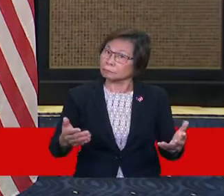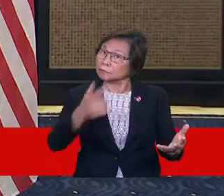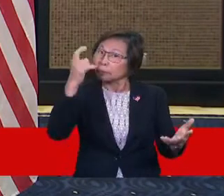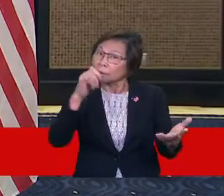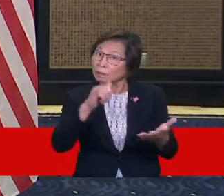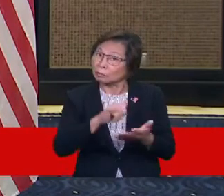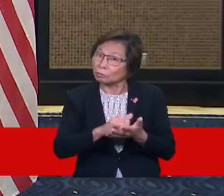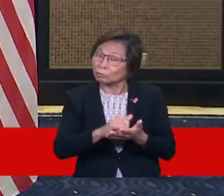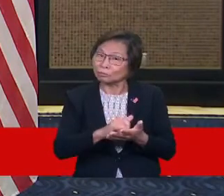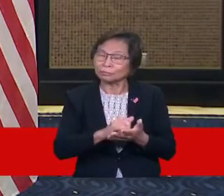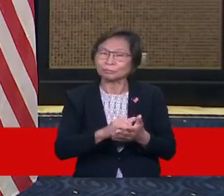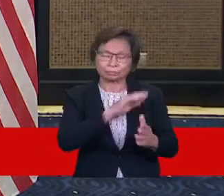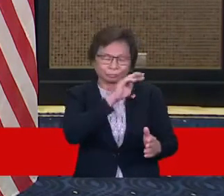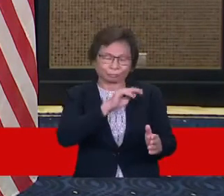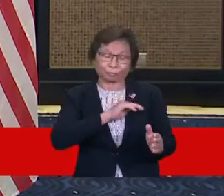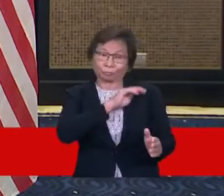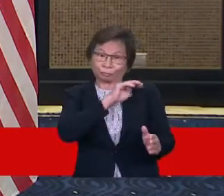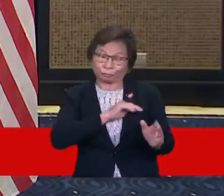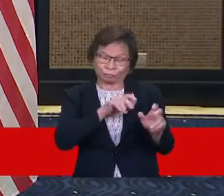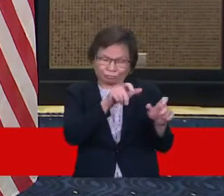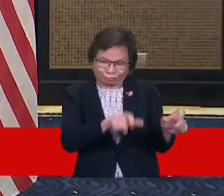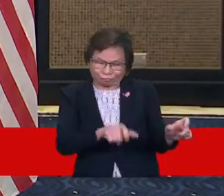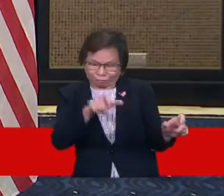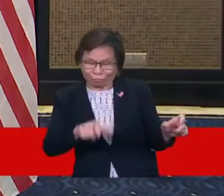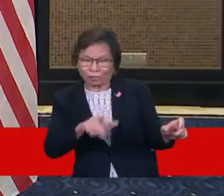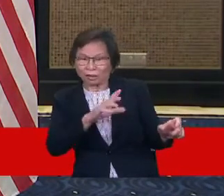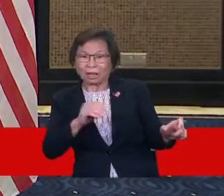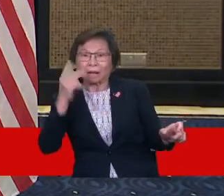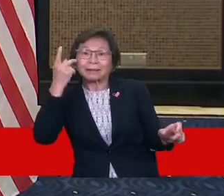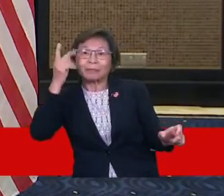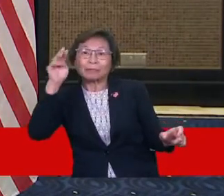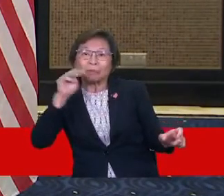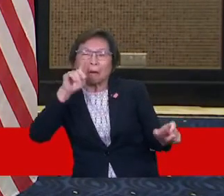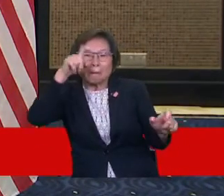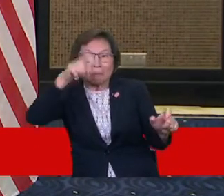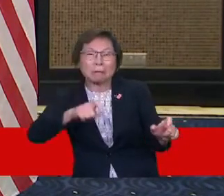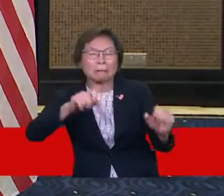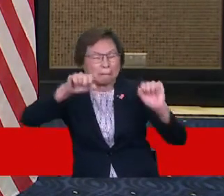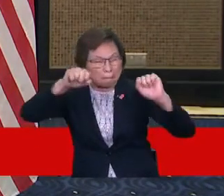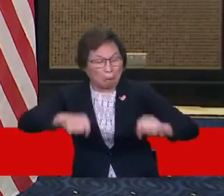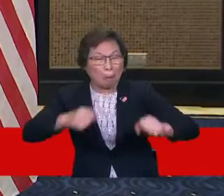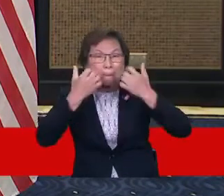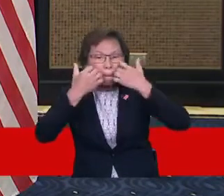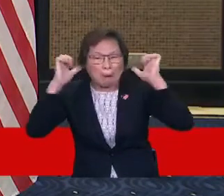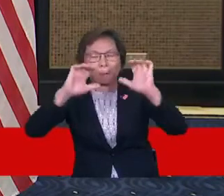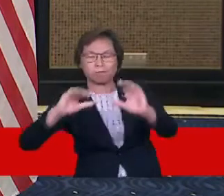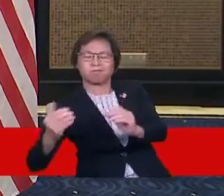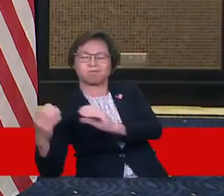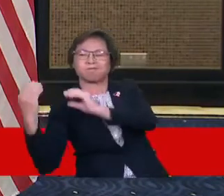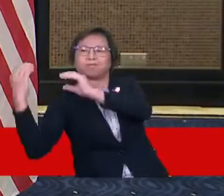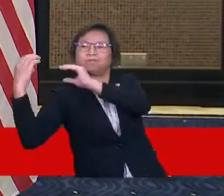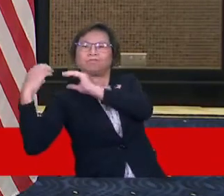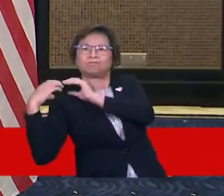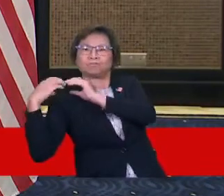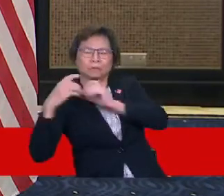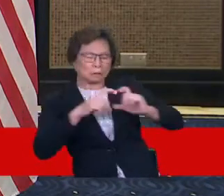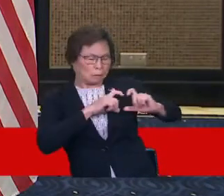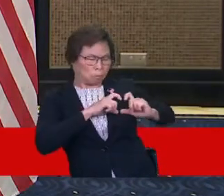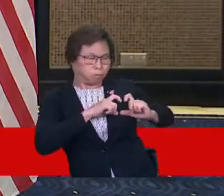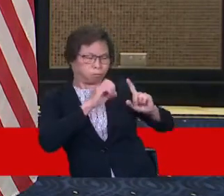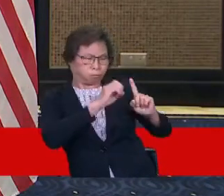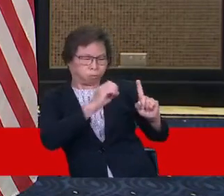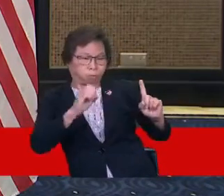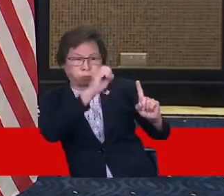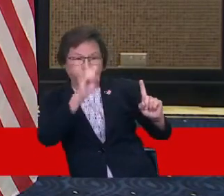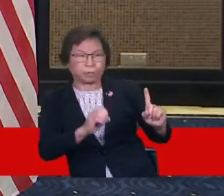dan kementerian perlu dipastikan berupaya mengalas tanggung jawab ini dengan komite dan lebih